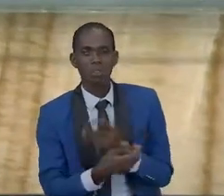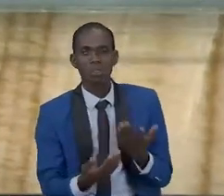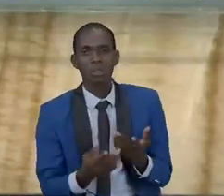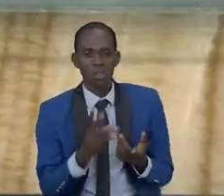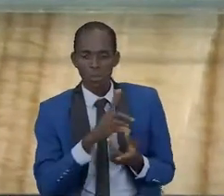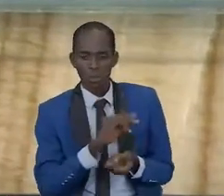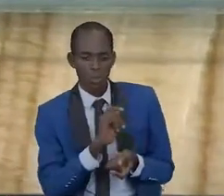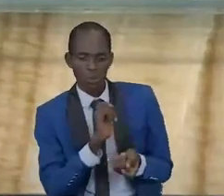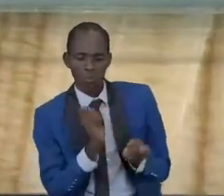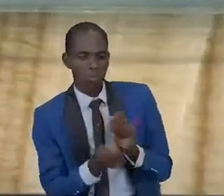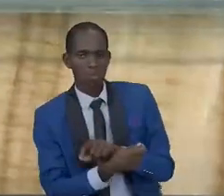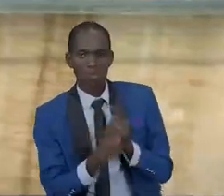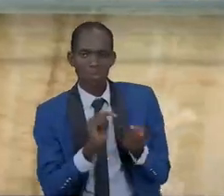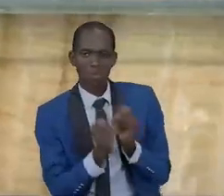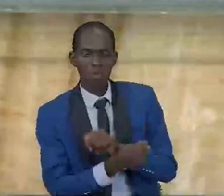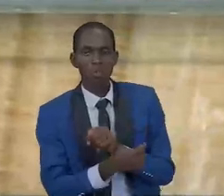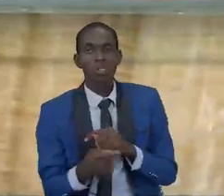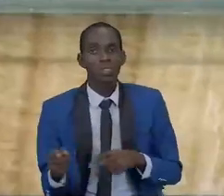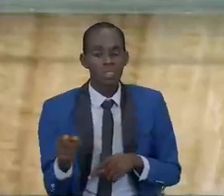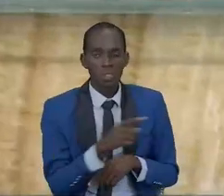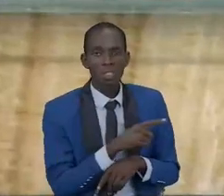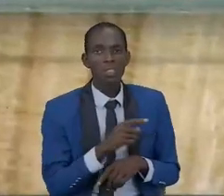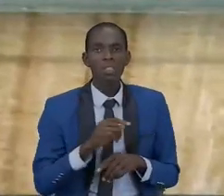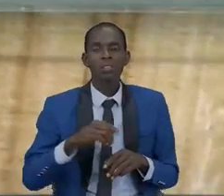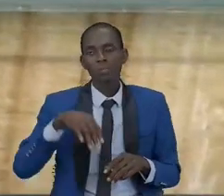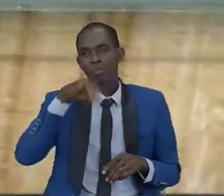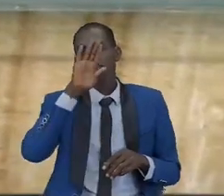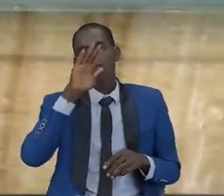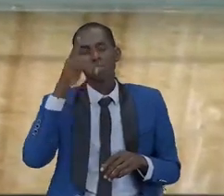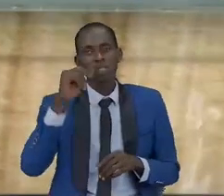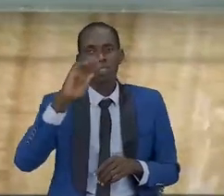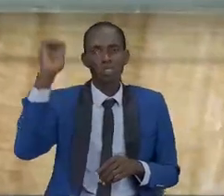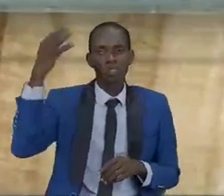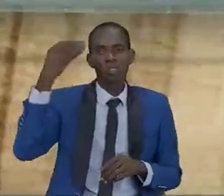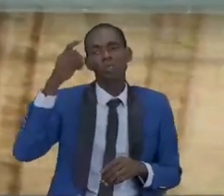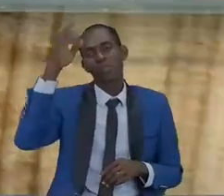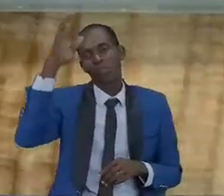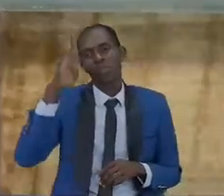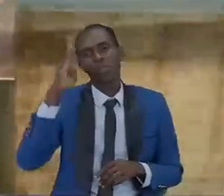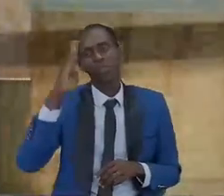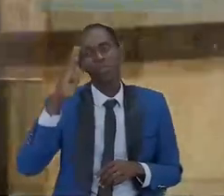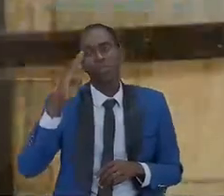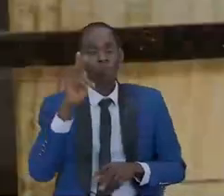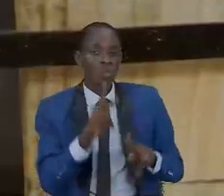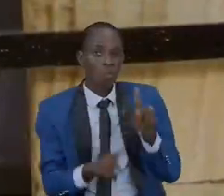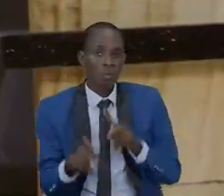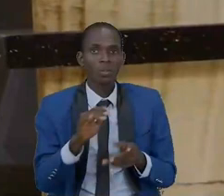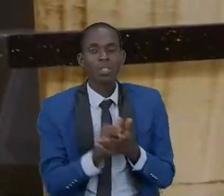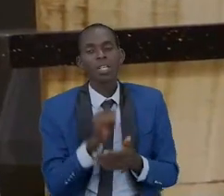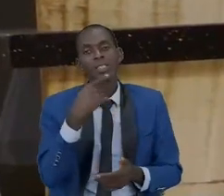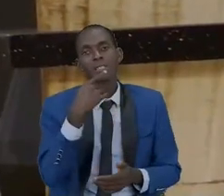transformation il rejette il banalise la grâce de Dieu ce qui professeur